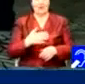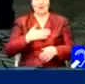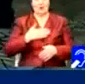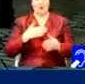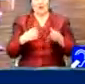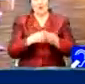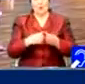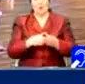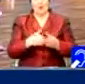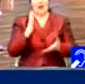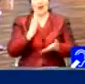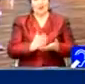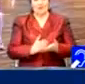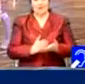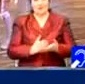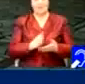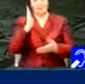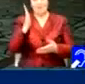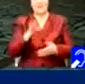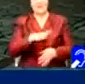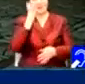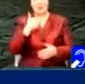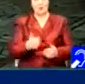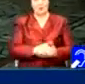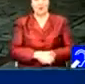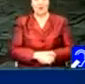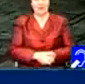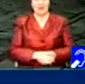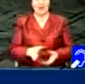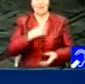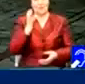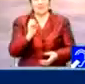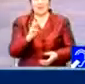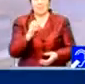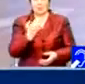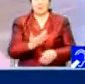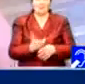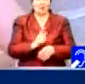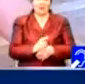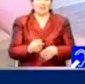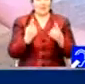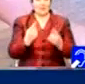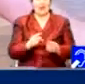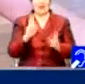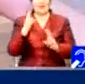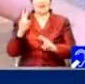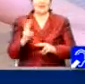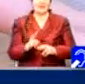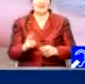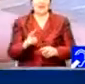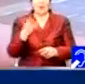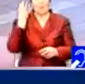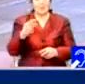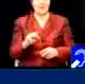mea vom fi cei mai buni. Ați avut emoții? Am avut emoții foarte mari. Dans modern către